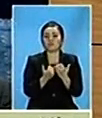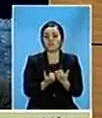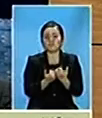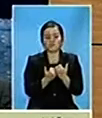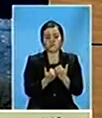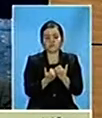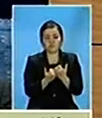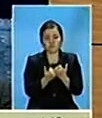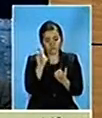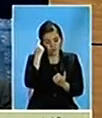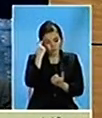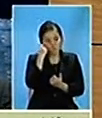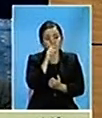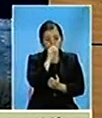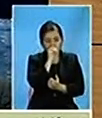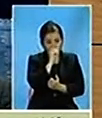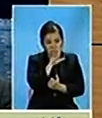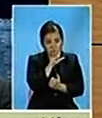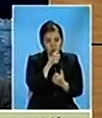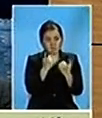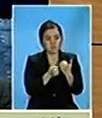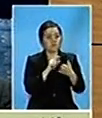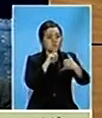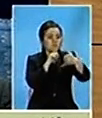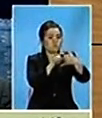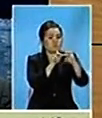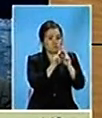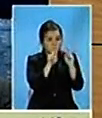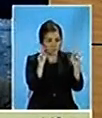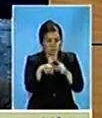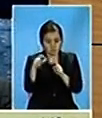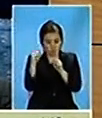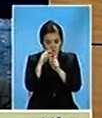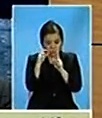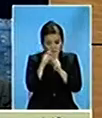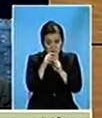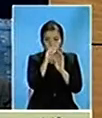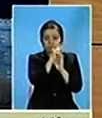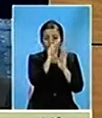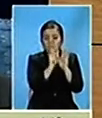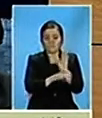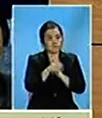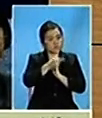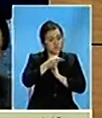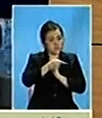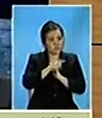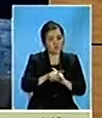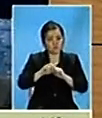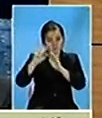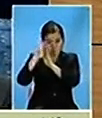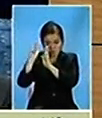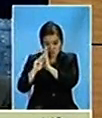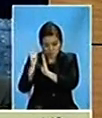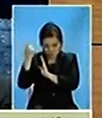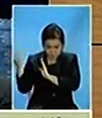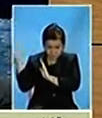เห็นที่จะเรียนสอบถามว่านิยามศัพท์ที่อยู่ในกฎหมายเดิมนั้นมีความแตกต่างหรือมีเห